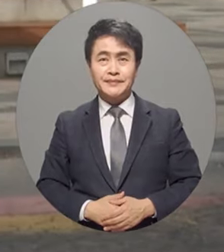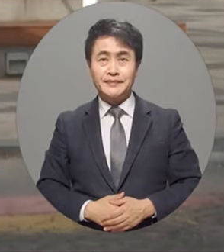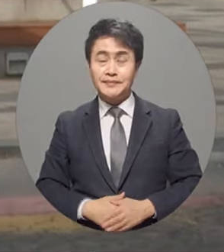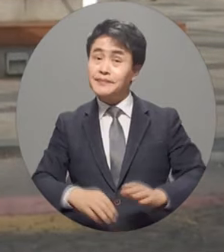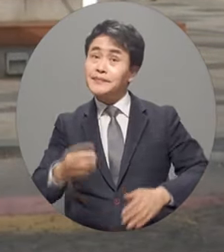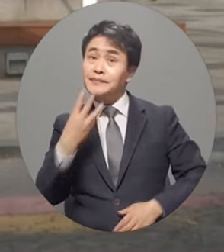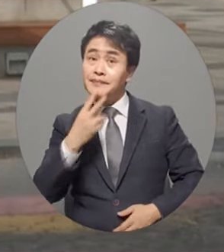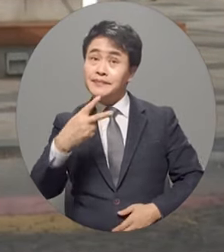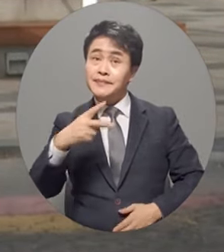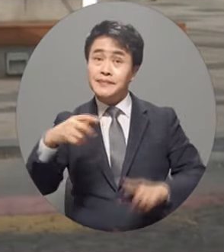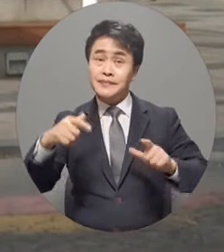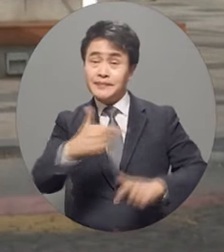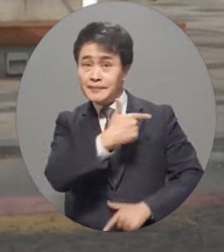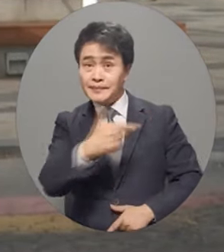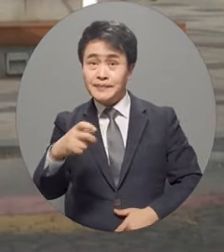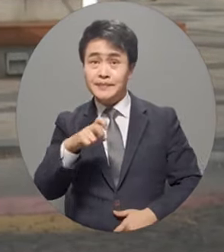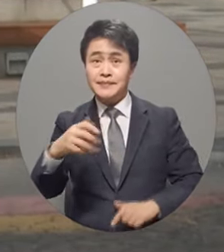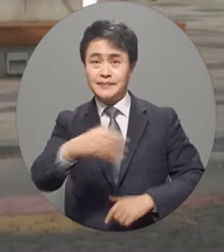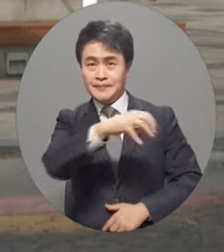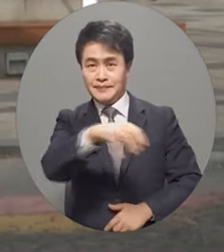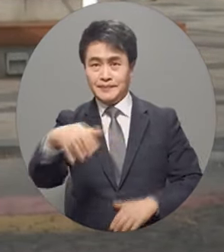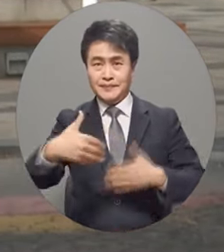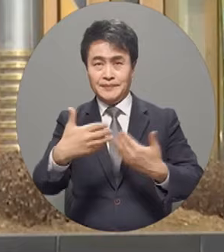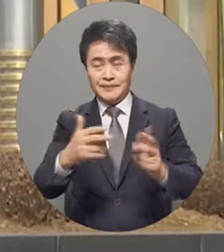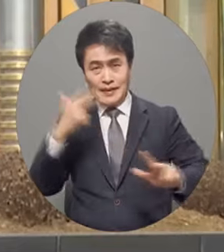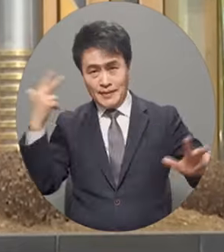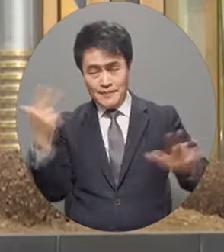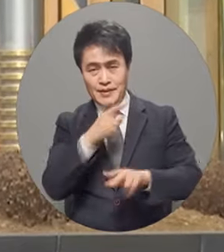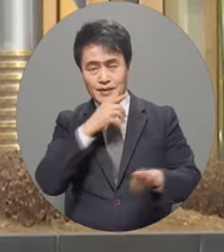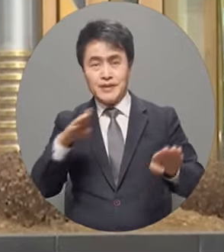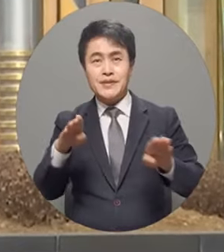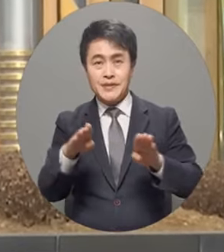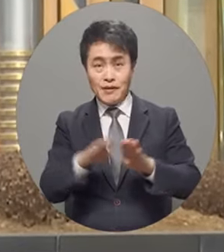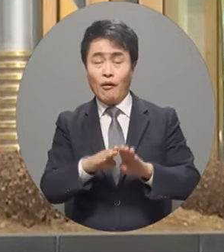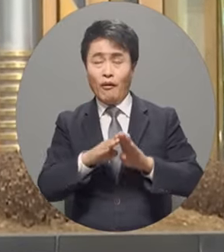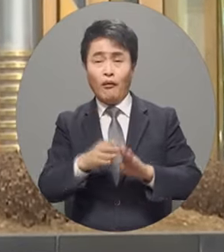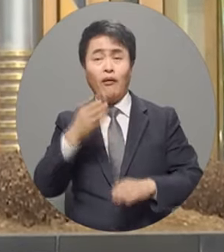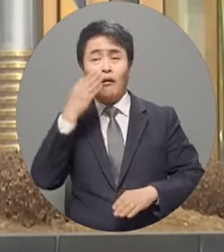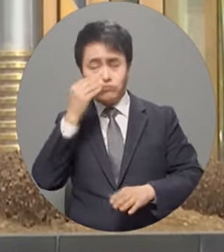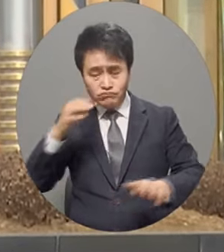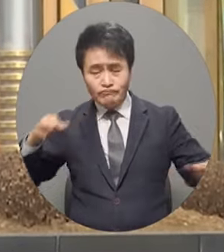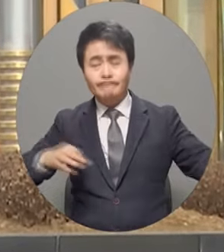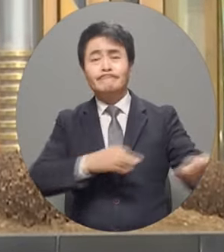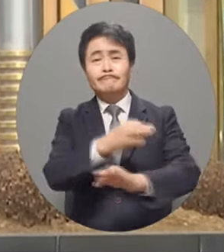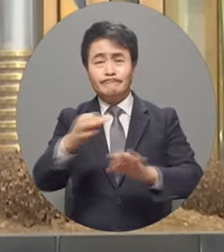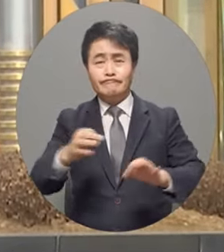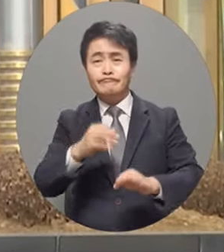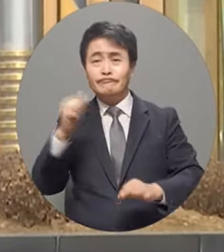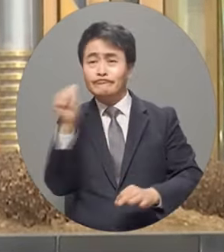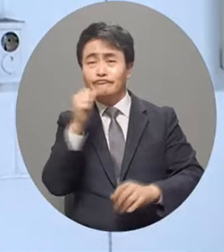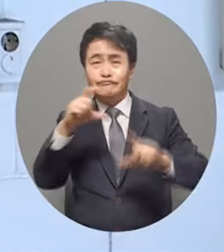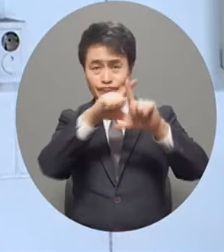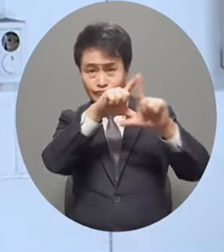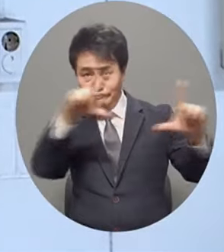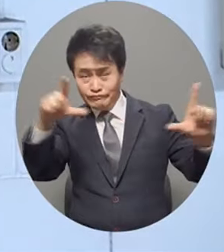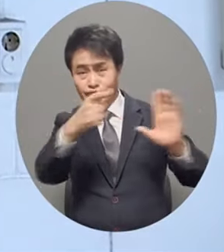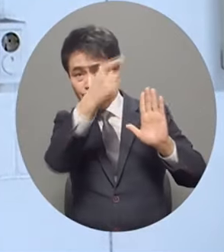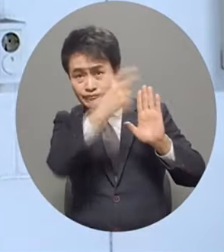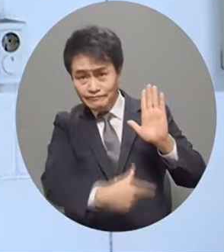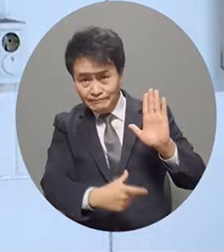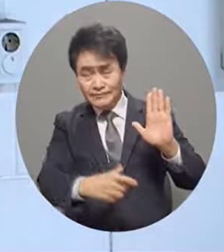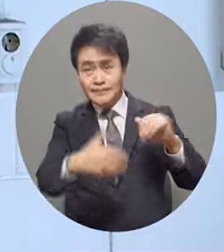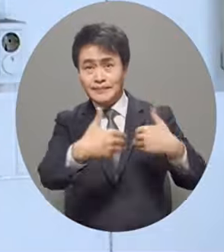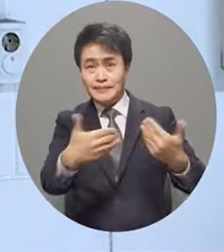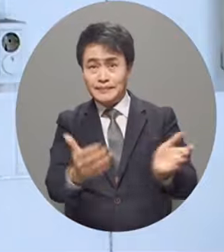서울 서초구의 한 대형마트 곳곳에 매주 일요일에도 정상 영업을 한다는 안내문이 붙어 있습니다.